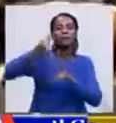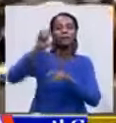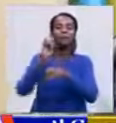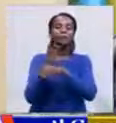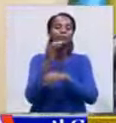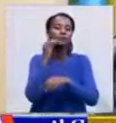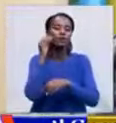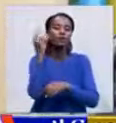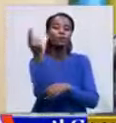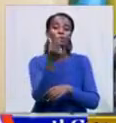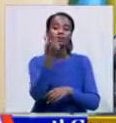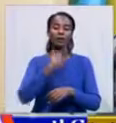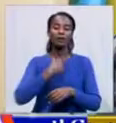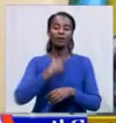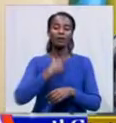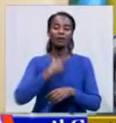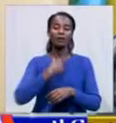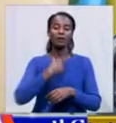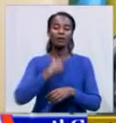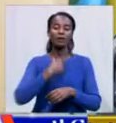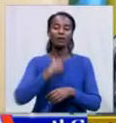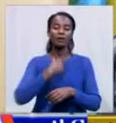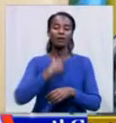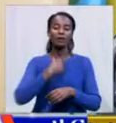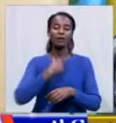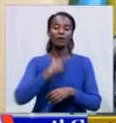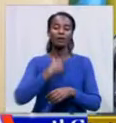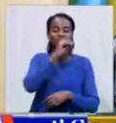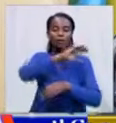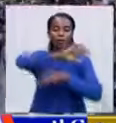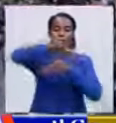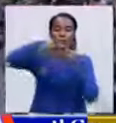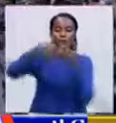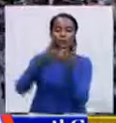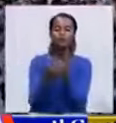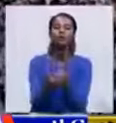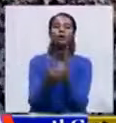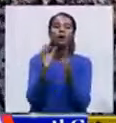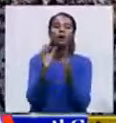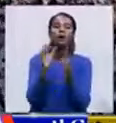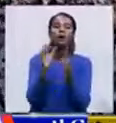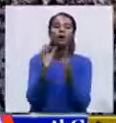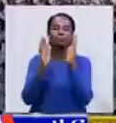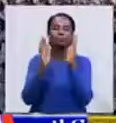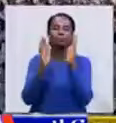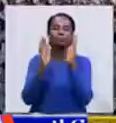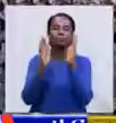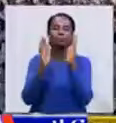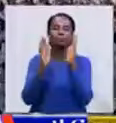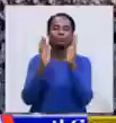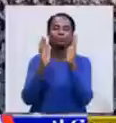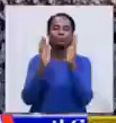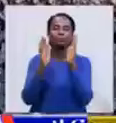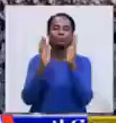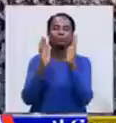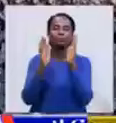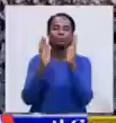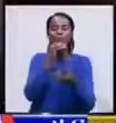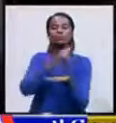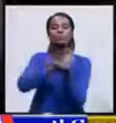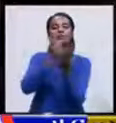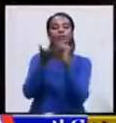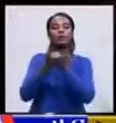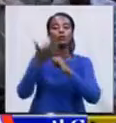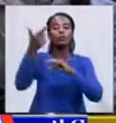ቤቱ የቦርድ አባል ሼህ መሐመድ ቃሲም ሁሉም ህብረተሰብ በየሃይማኖቱ ለሀገሩ መጸለይ አለበት ብለው በመተባበርና